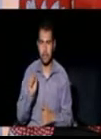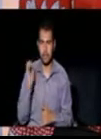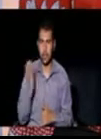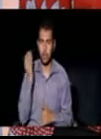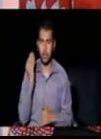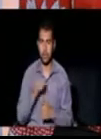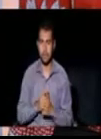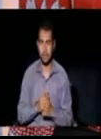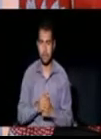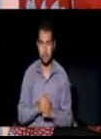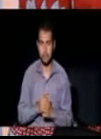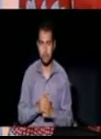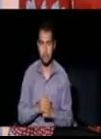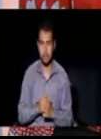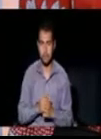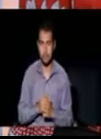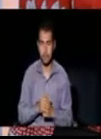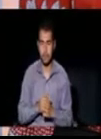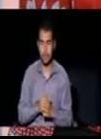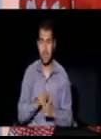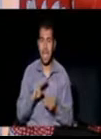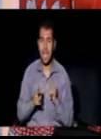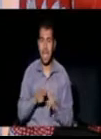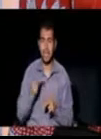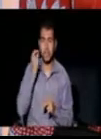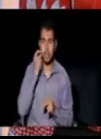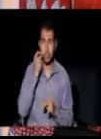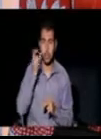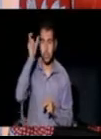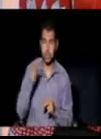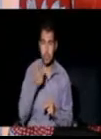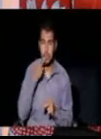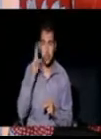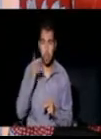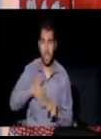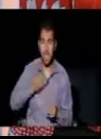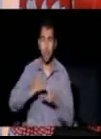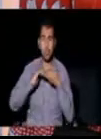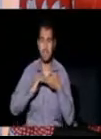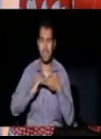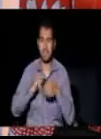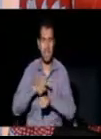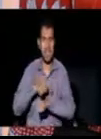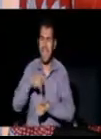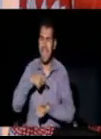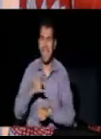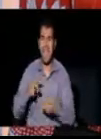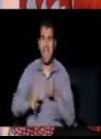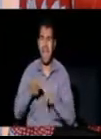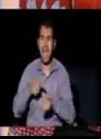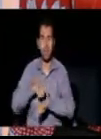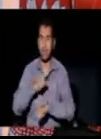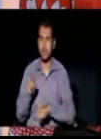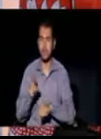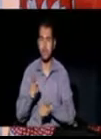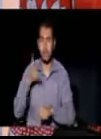ايه؟ زي مثلا الاسعاف، زي الشرطه، رقم مثلا 3 اتنينات 4 اتنينات اي حاجه رقم، ده يبقى